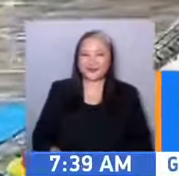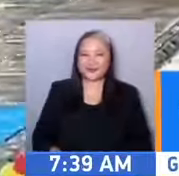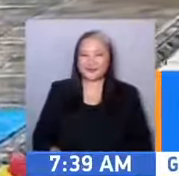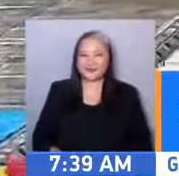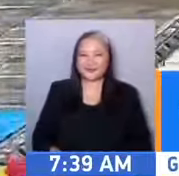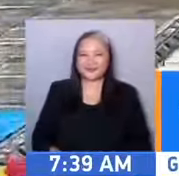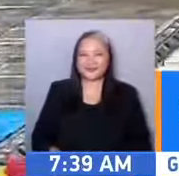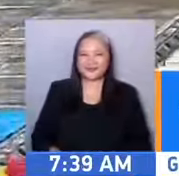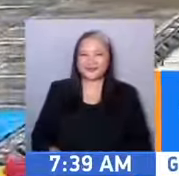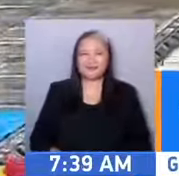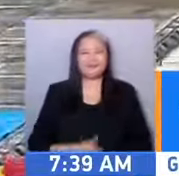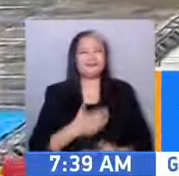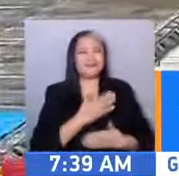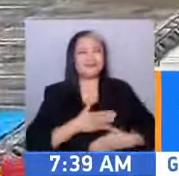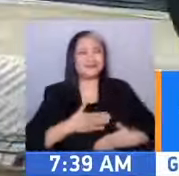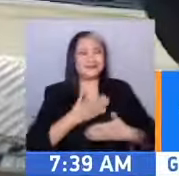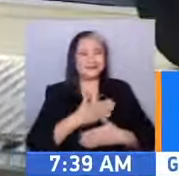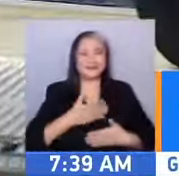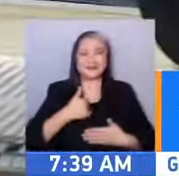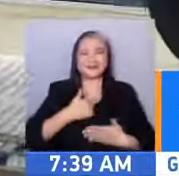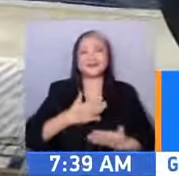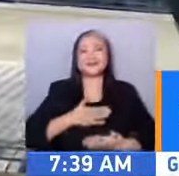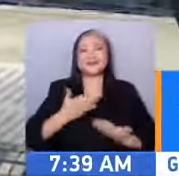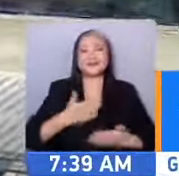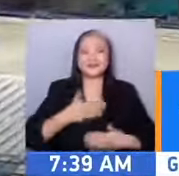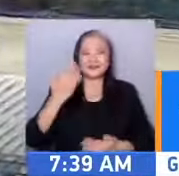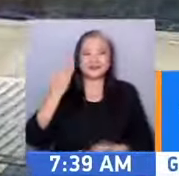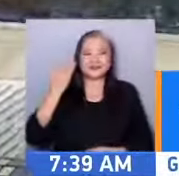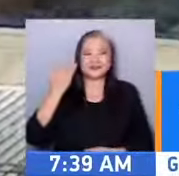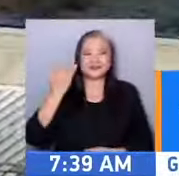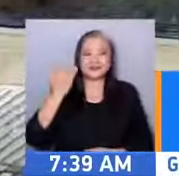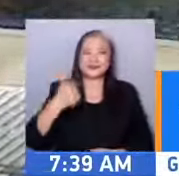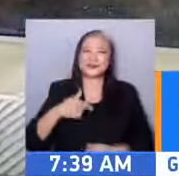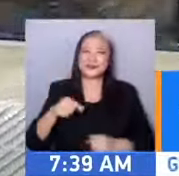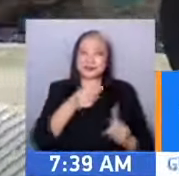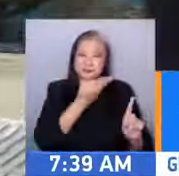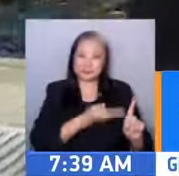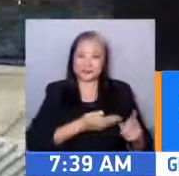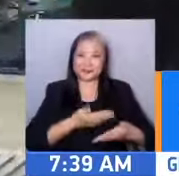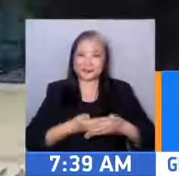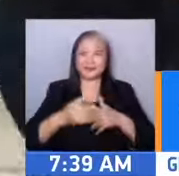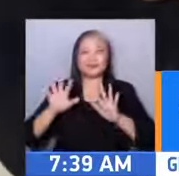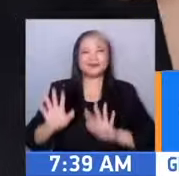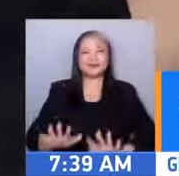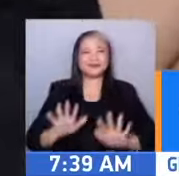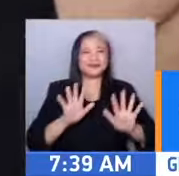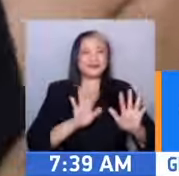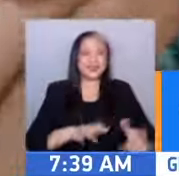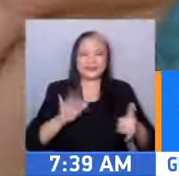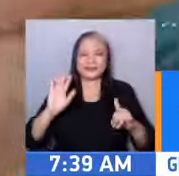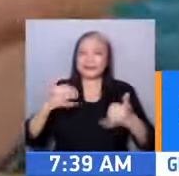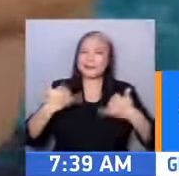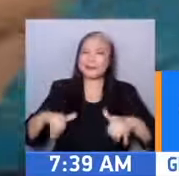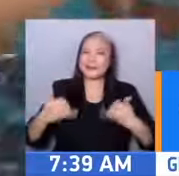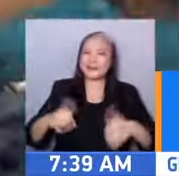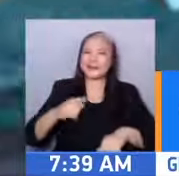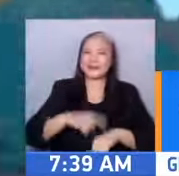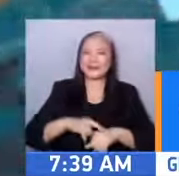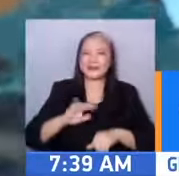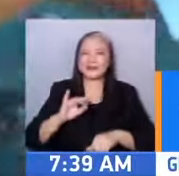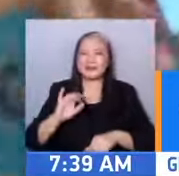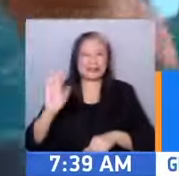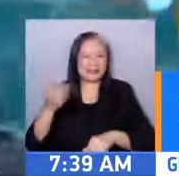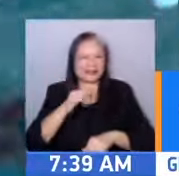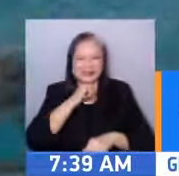Saya. I'm so happy kasi parang na-relax siya. It's like playtime rather than like a real lesson. So yes!